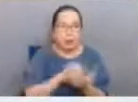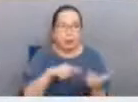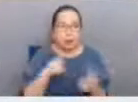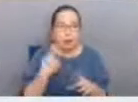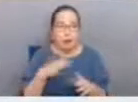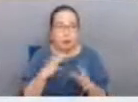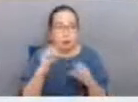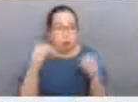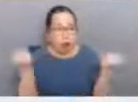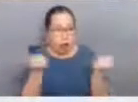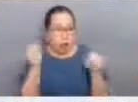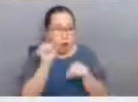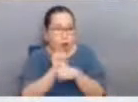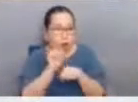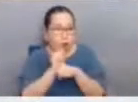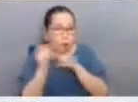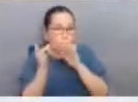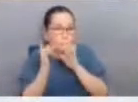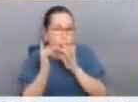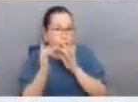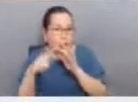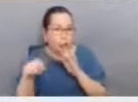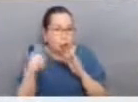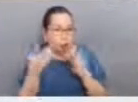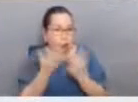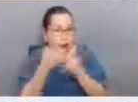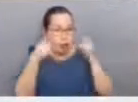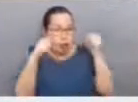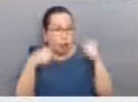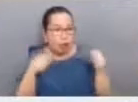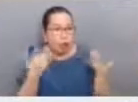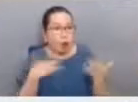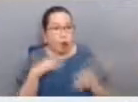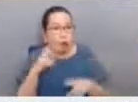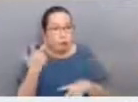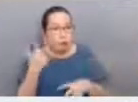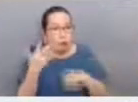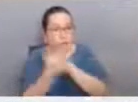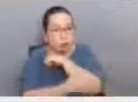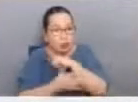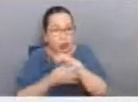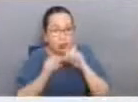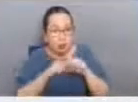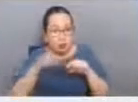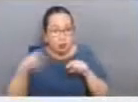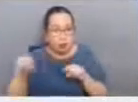May ulat din si Julius Pakot mula sa PTV Davao. May punto, Julius.